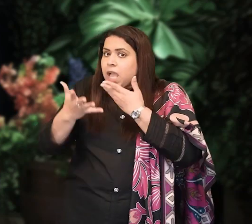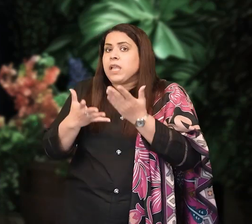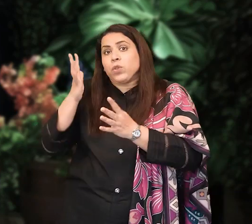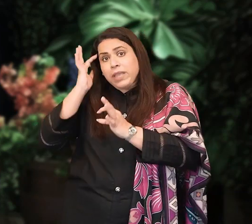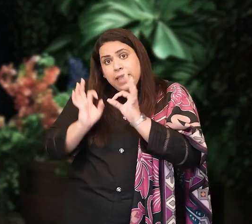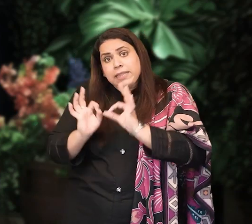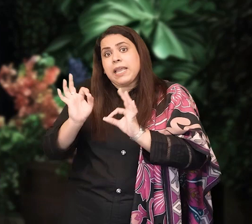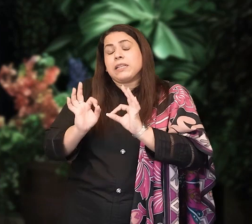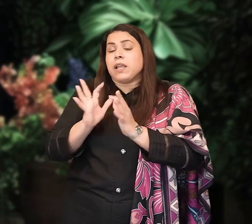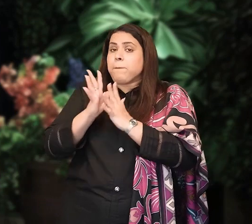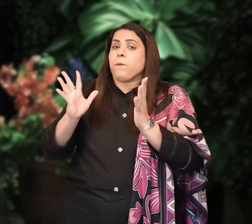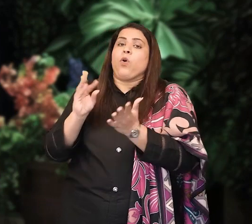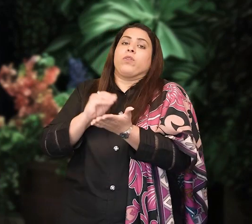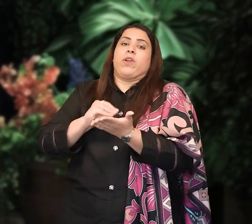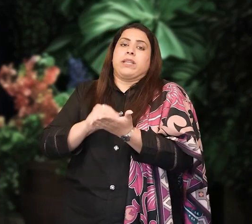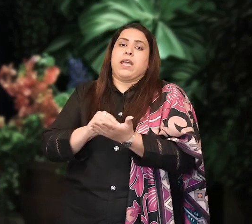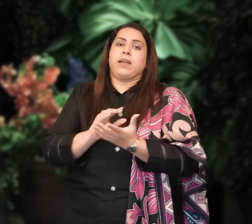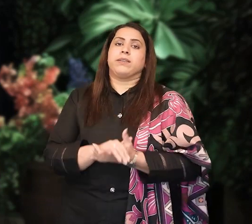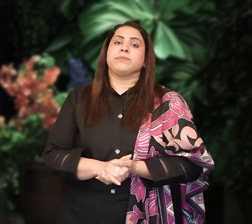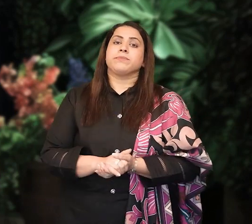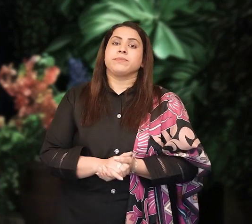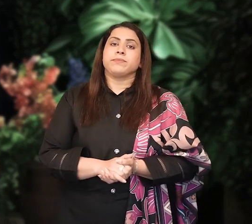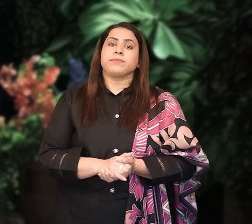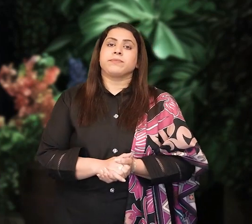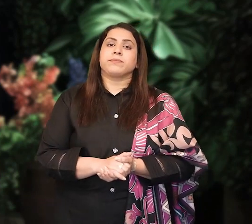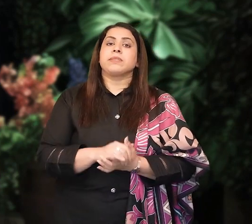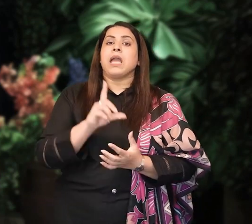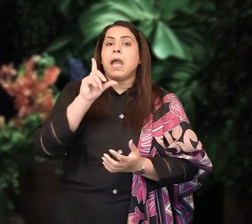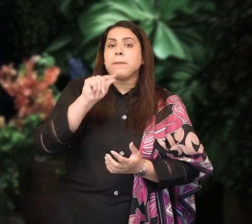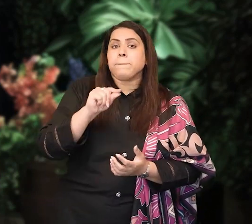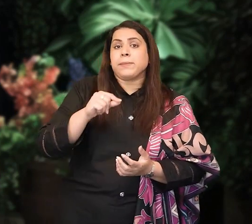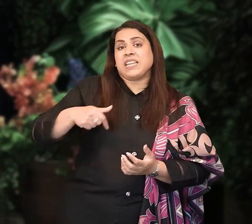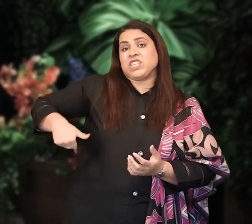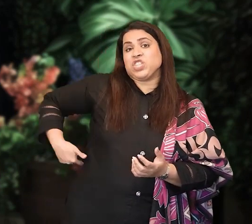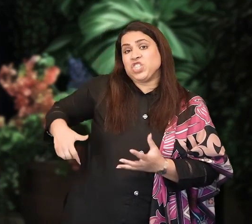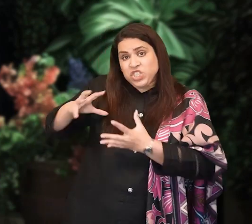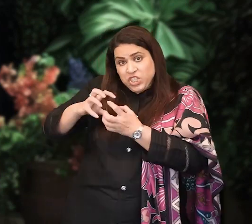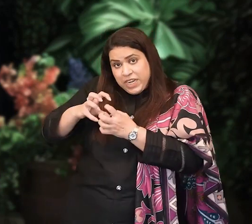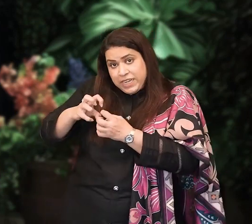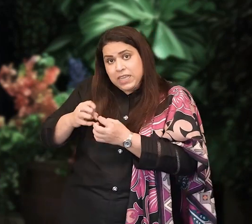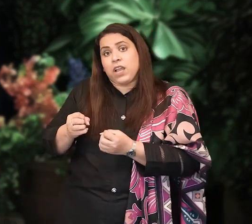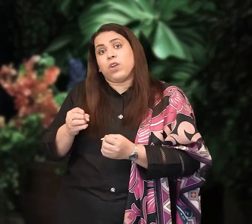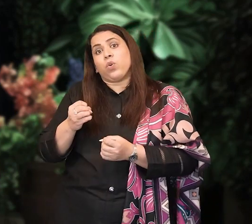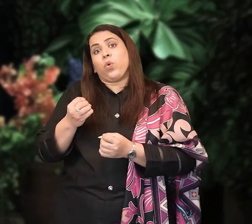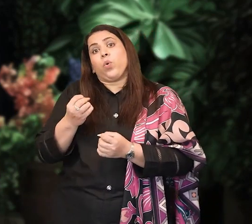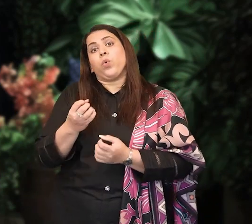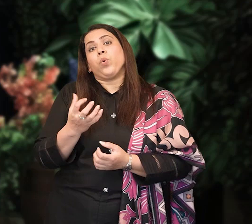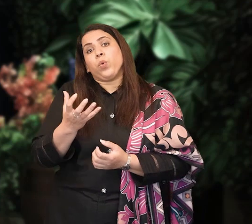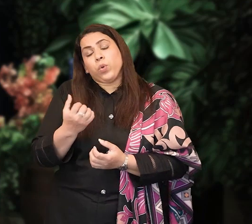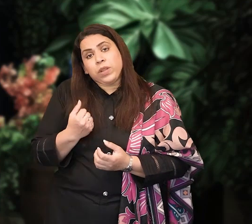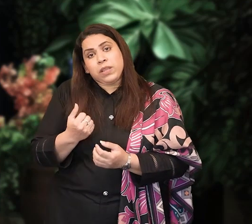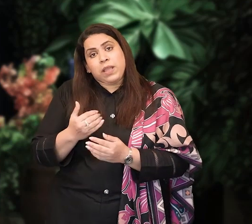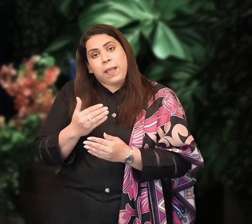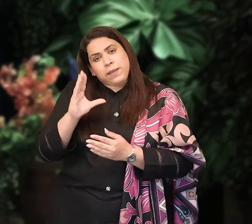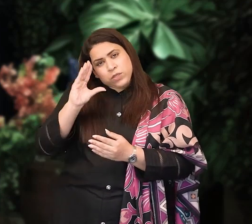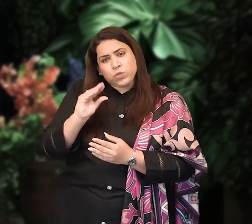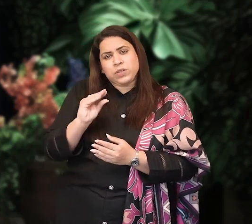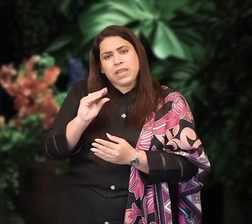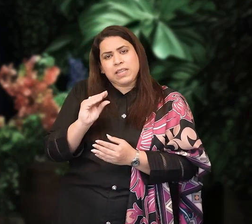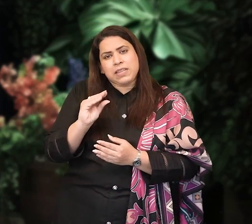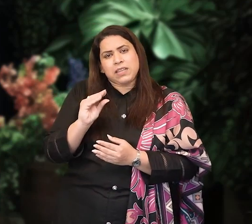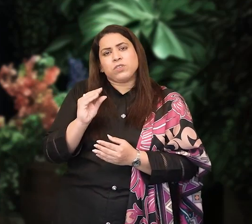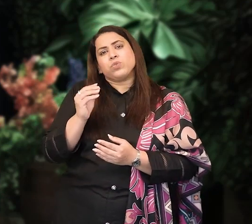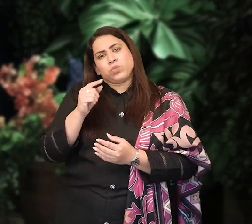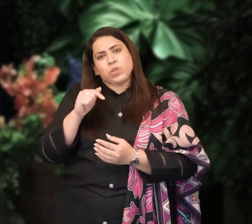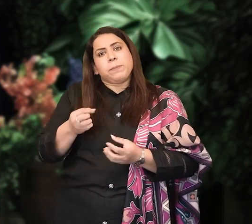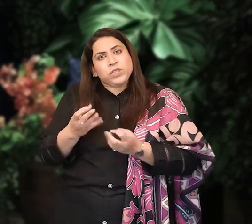पेशेंट्स को बताती हूँ, जिससे उनको काफ़ी फ़र्क पड़ जाता है। आप अपनी शियाटिका को होने से भी रोक सकते हैं, और अगर आपको माइल्ड दर्द है, माइल्ड शियाटिका है, तो वो ठीक